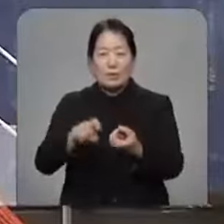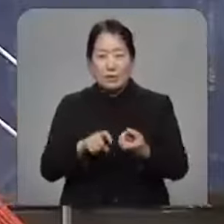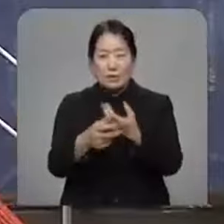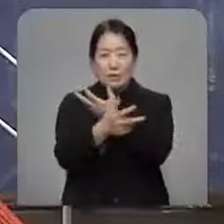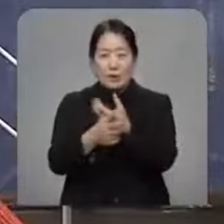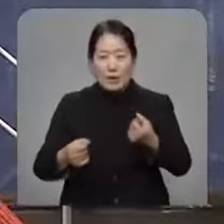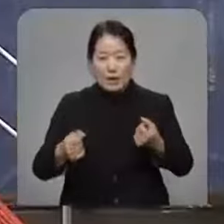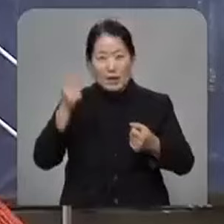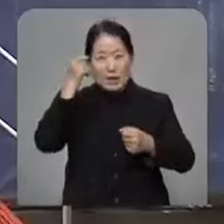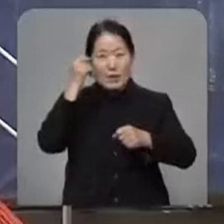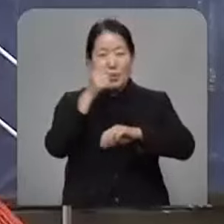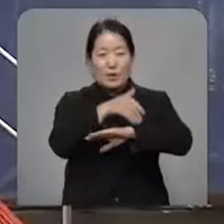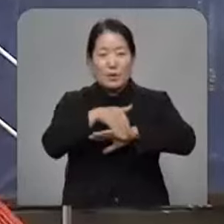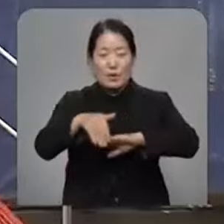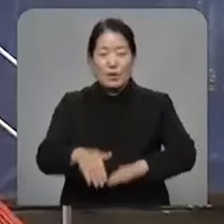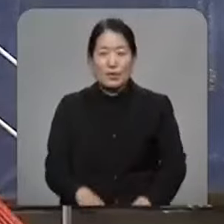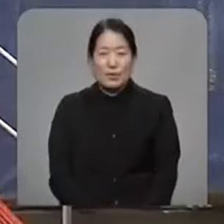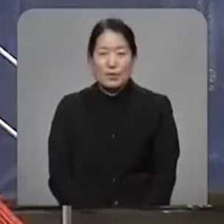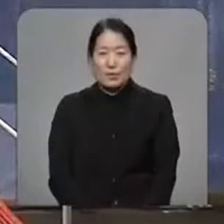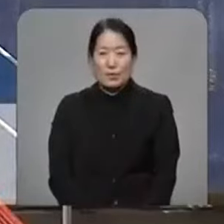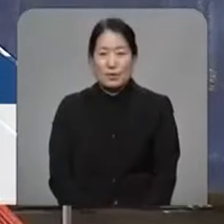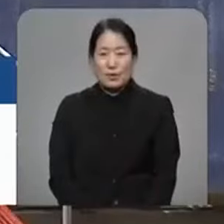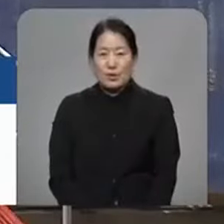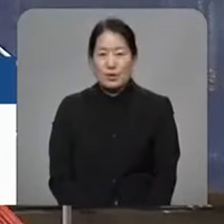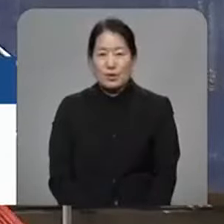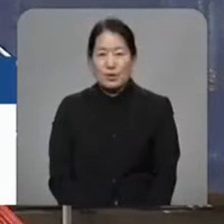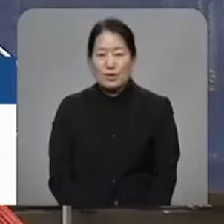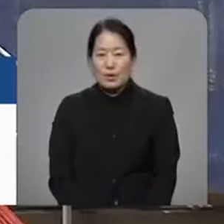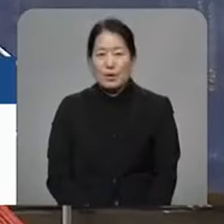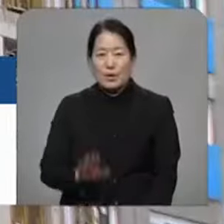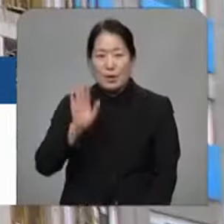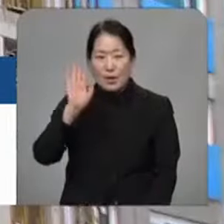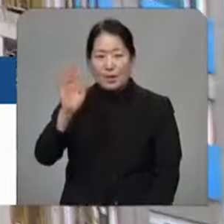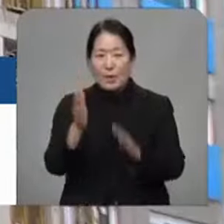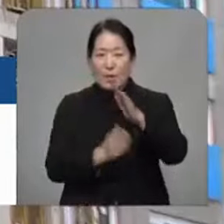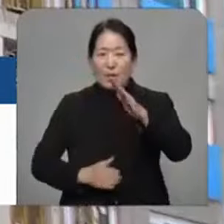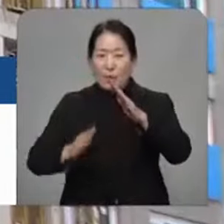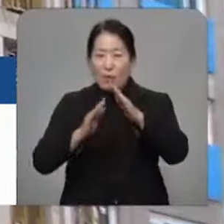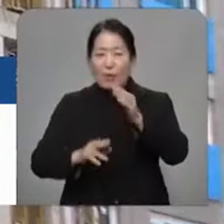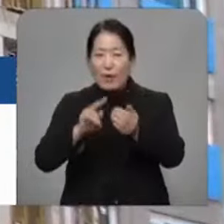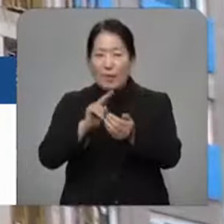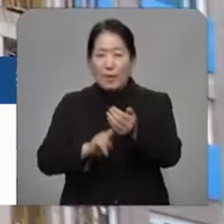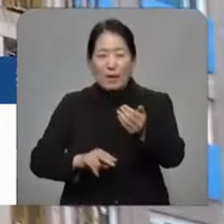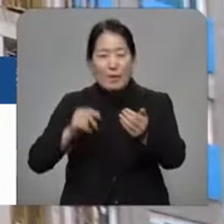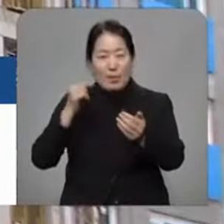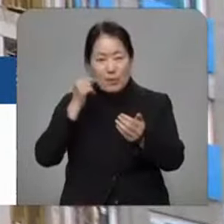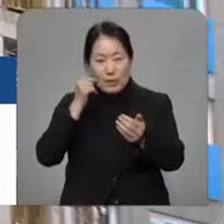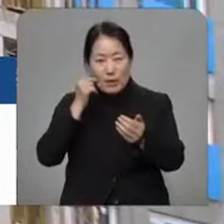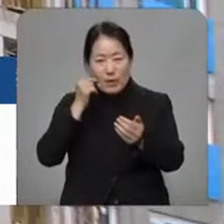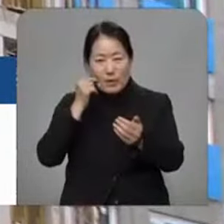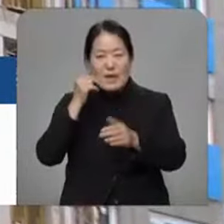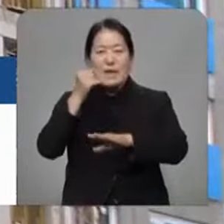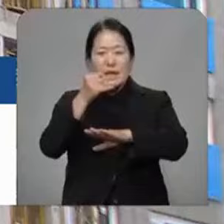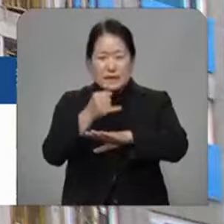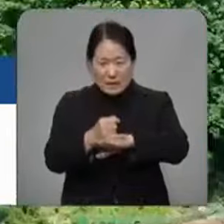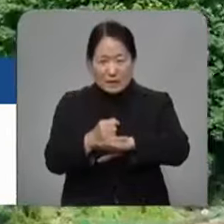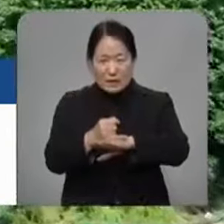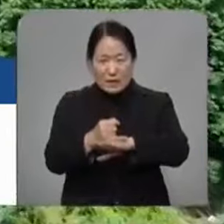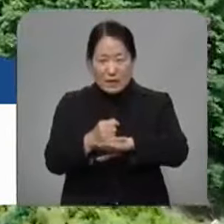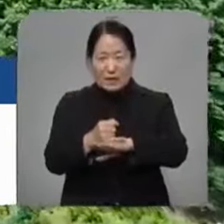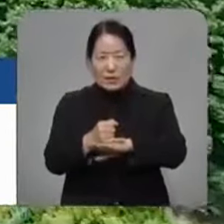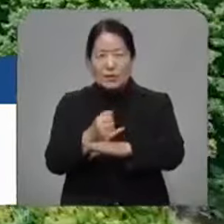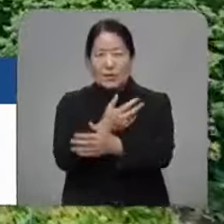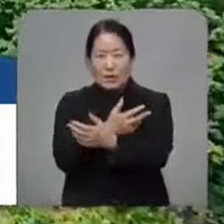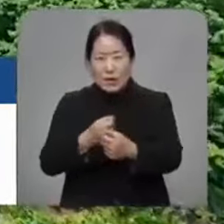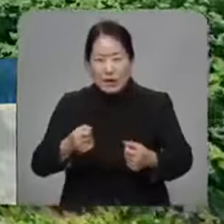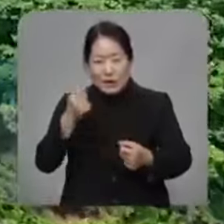방침입니다 향후 공매를 통한 사업자 선정이 안 될 경우 직전 최적 가격 이상으로 수위 계약을 통한 매각을 검토할